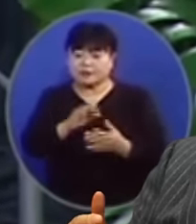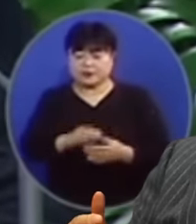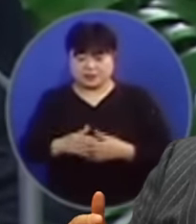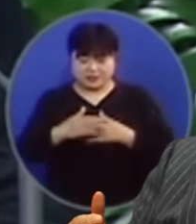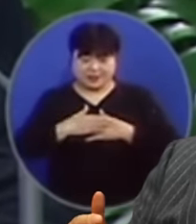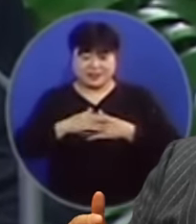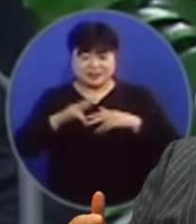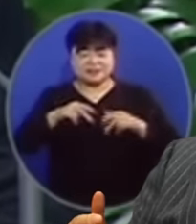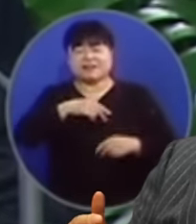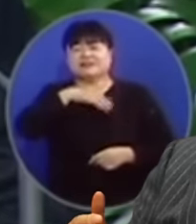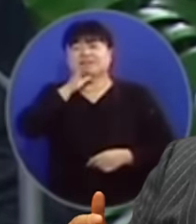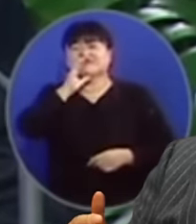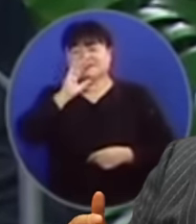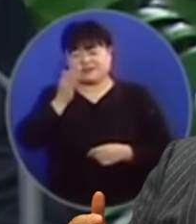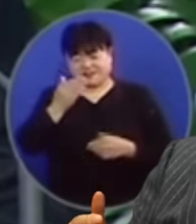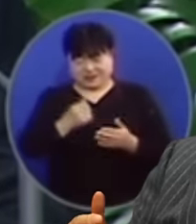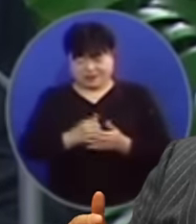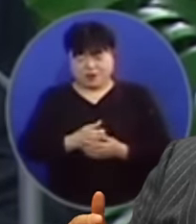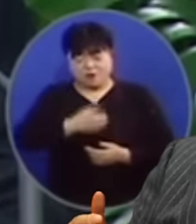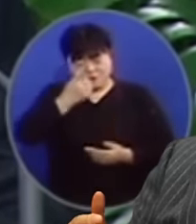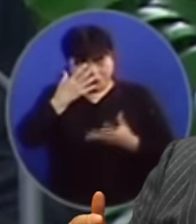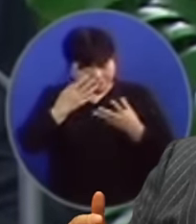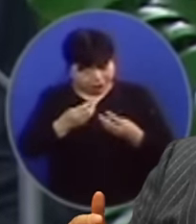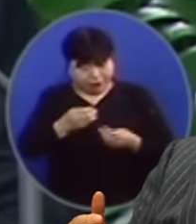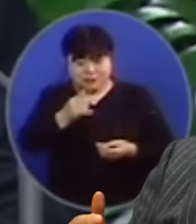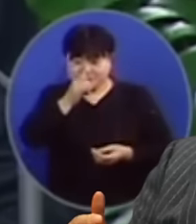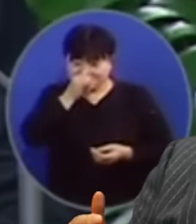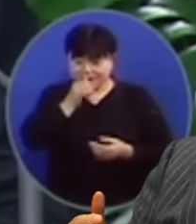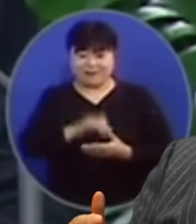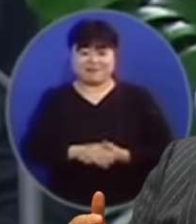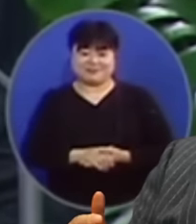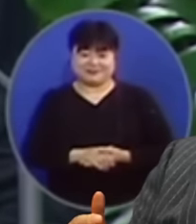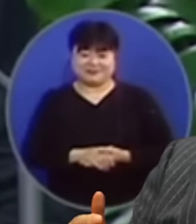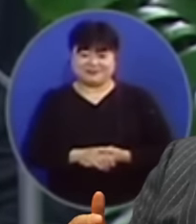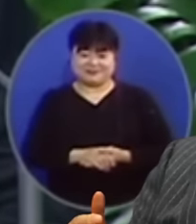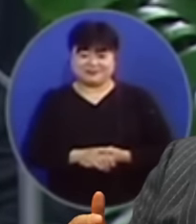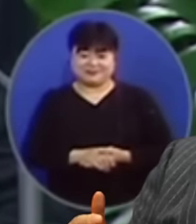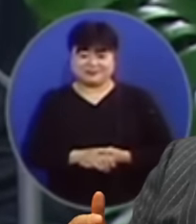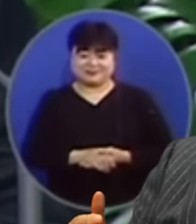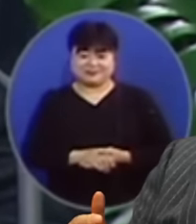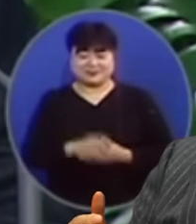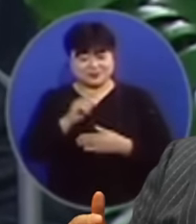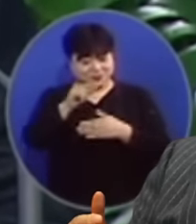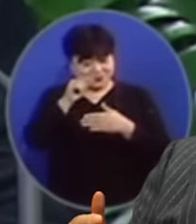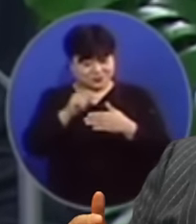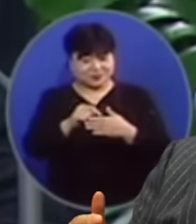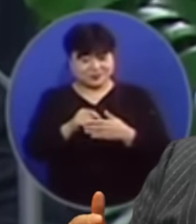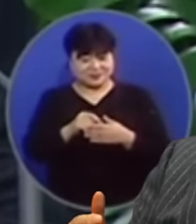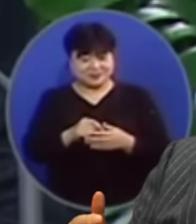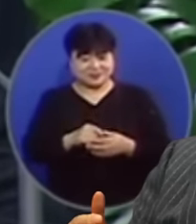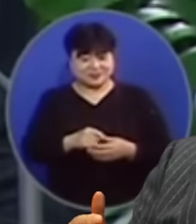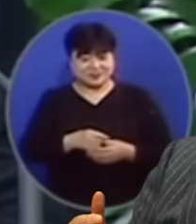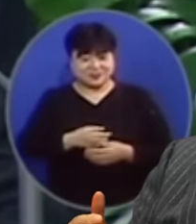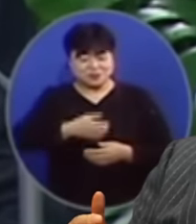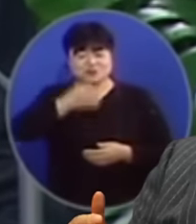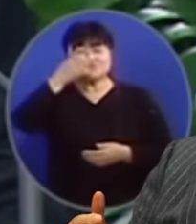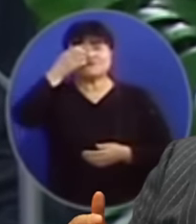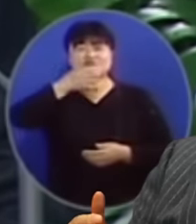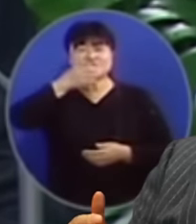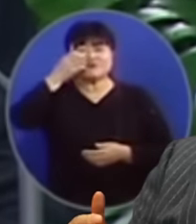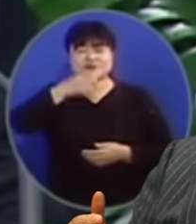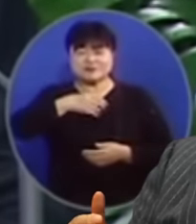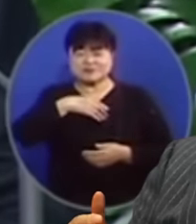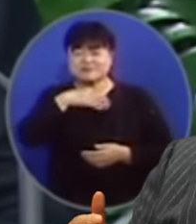나는 이제 늙은이가 되어서 꿈을 자주 꾸어. 그래 내 속으로 영감이 꿈 같은 소리 또 하네 부흥에